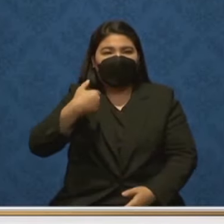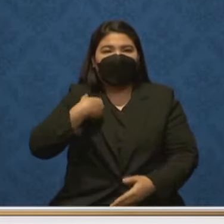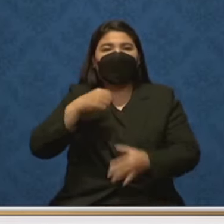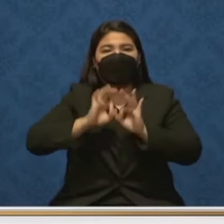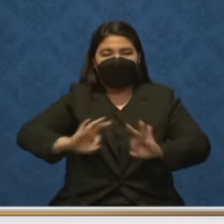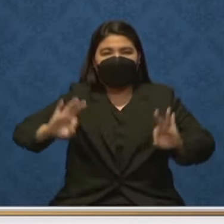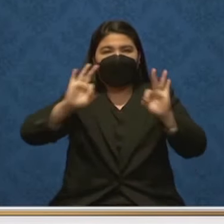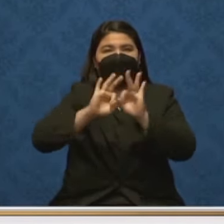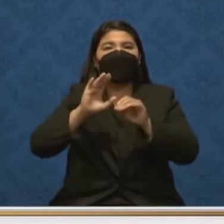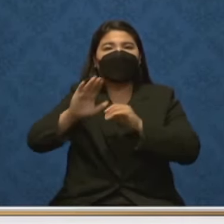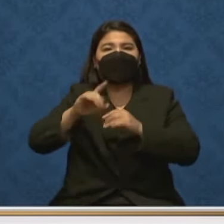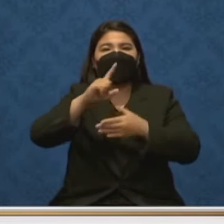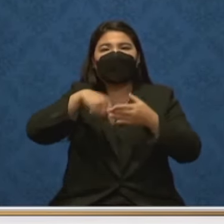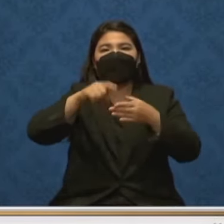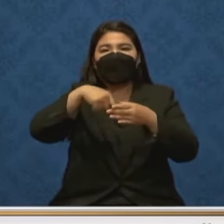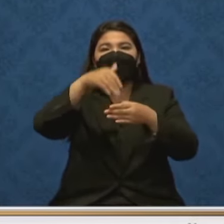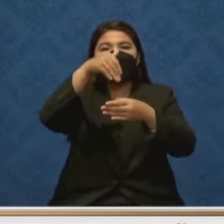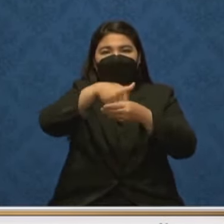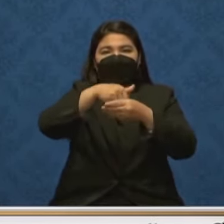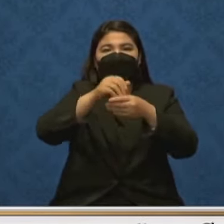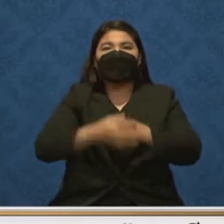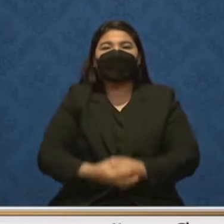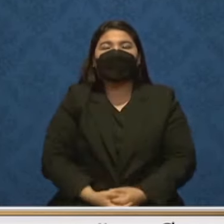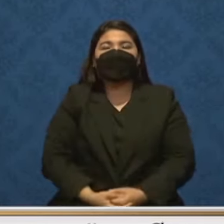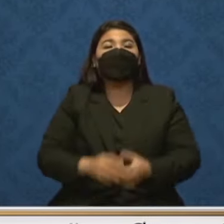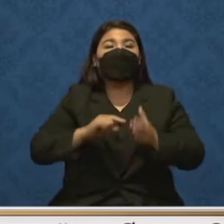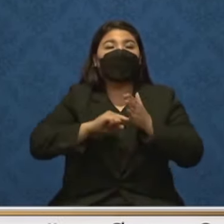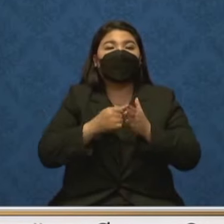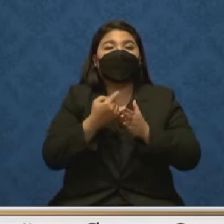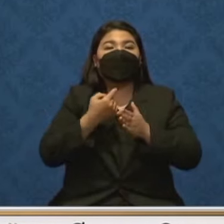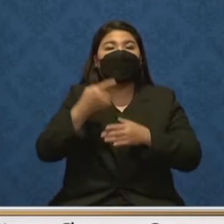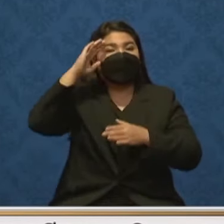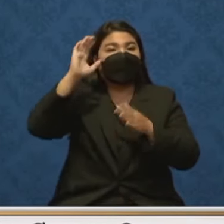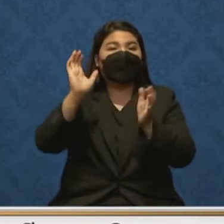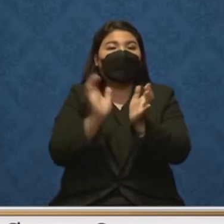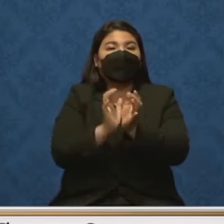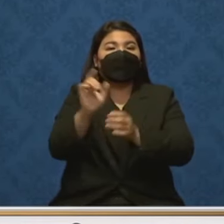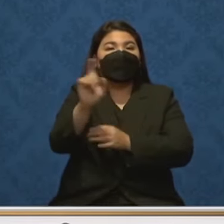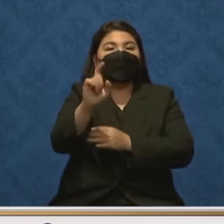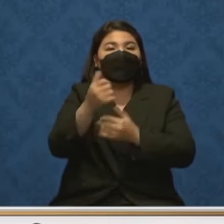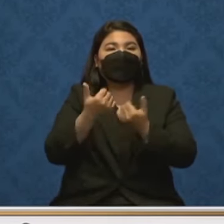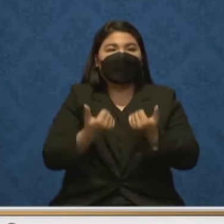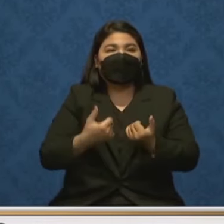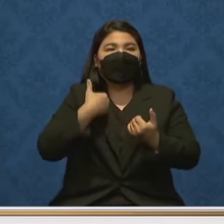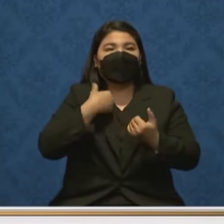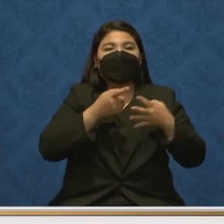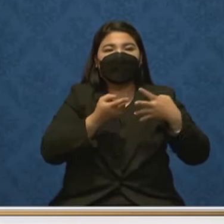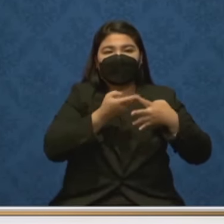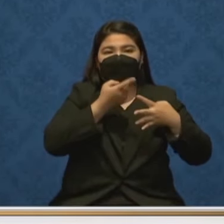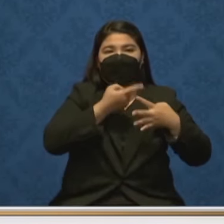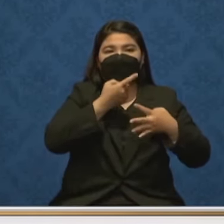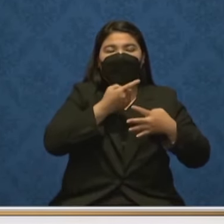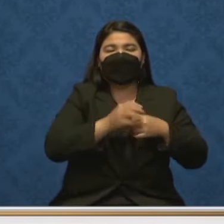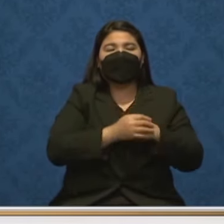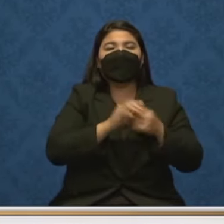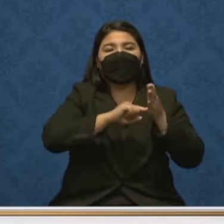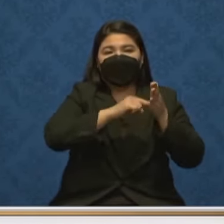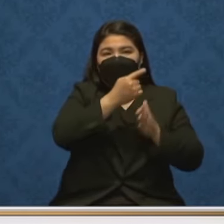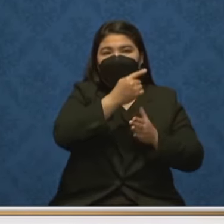ตั้งค่ะอ่ะก็เริ่มที่งบตำรวจนะคะซึ่งเป็นต้นน้ำของกระบวนการยุติธรรมมี